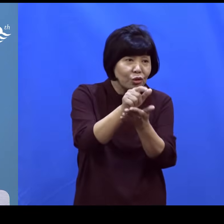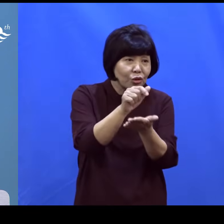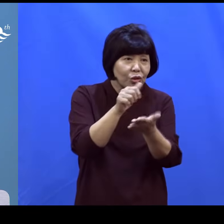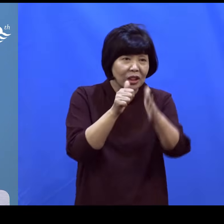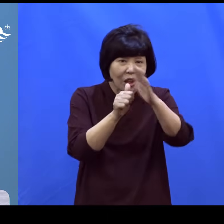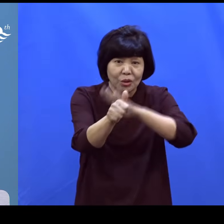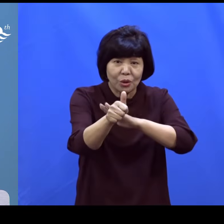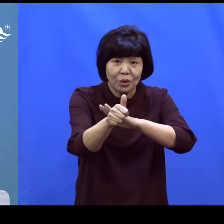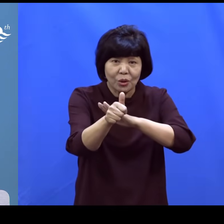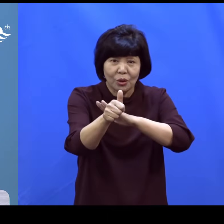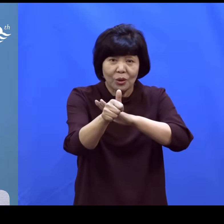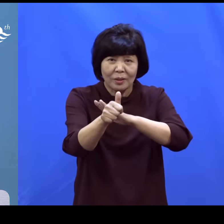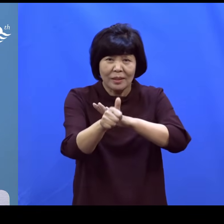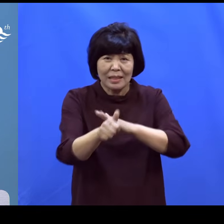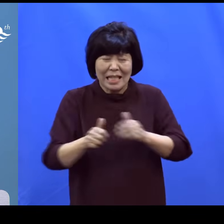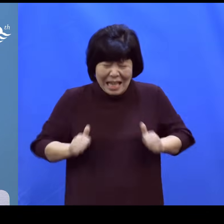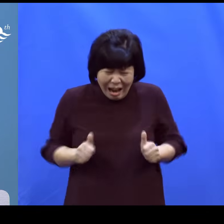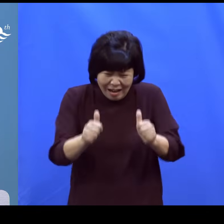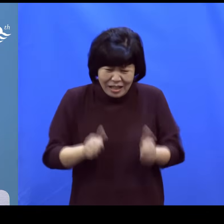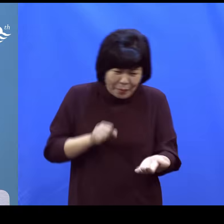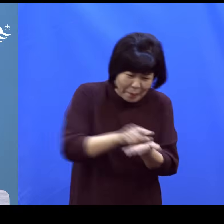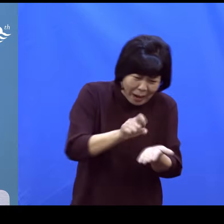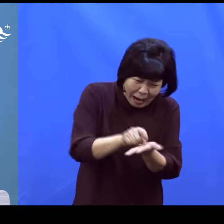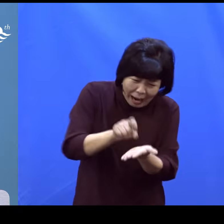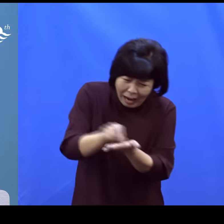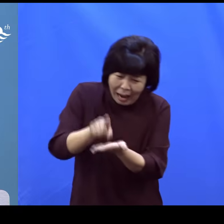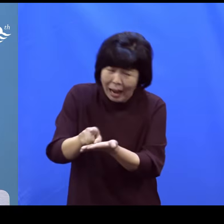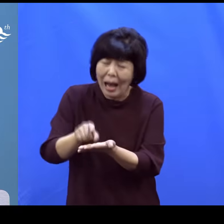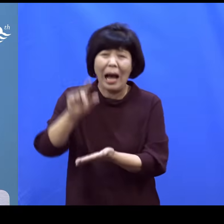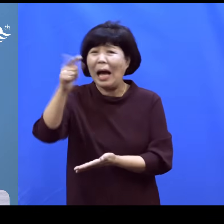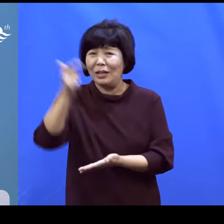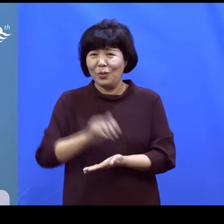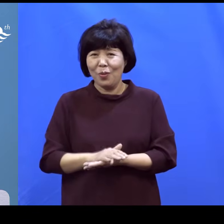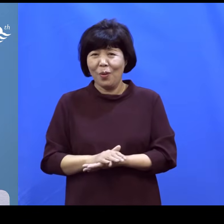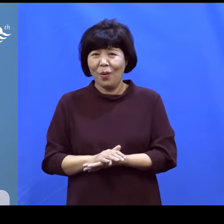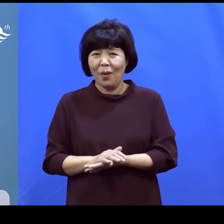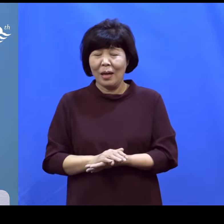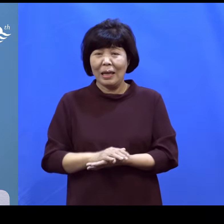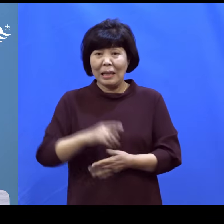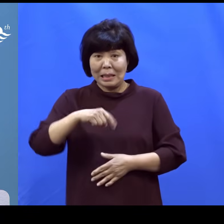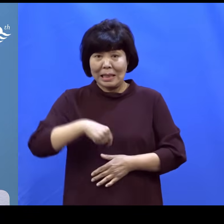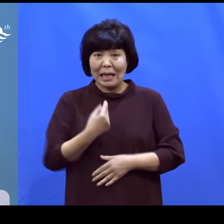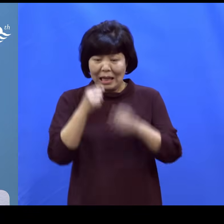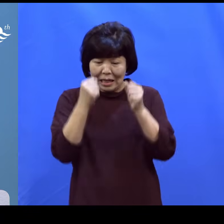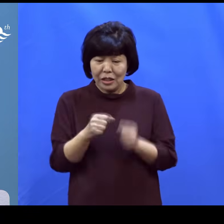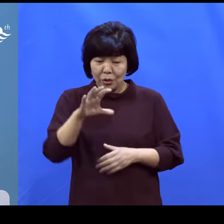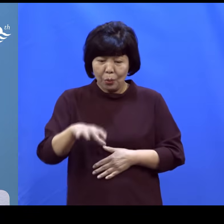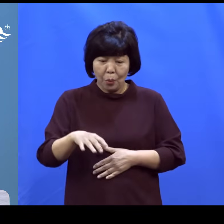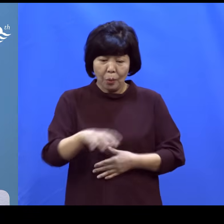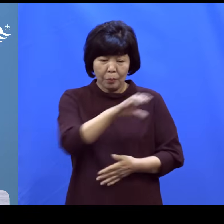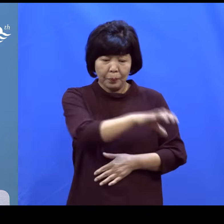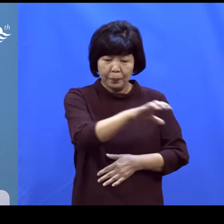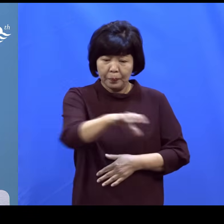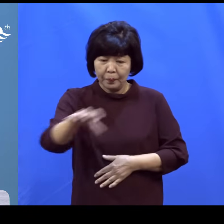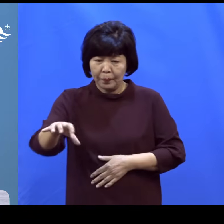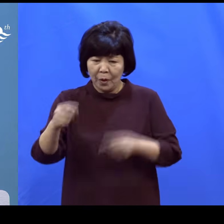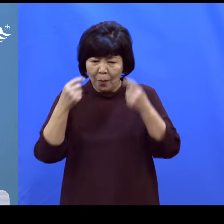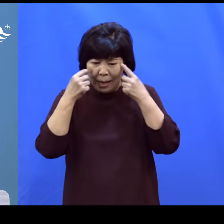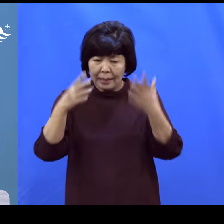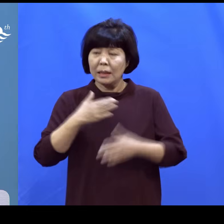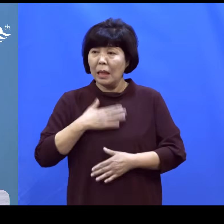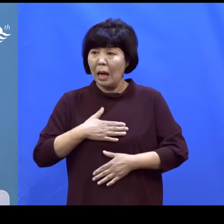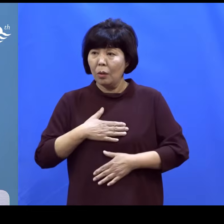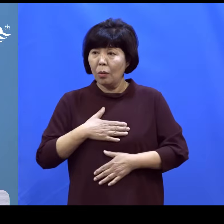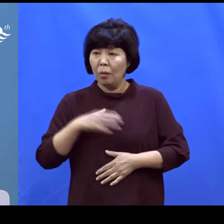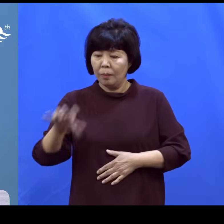안 돼요. 자신의 포지션을 알아야 돼요. 자기의 포지션을 잘 알고 거기에 맞게 뛰어야죠. 너무 열심히